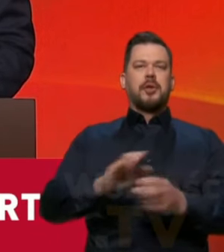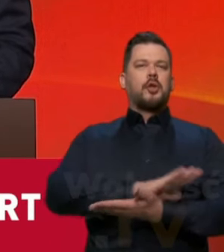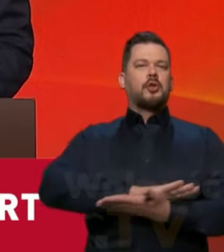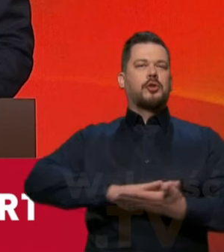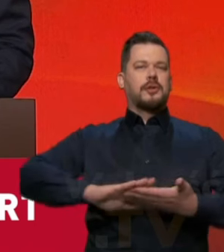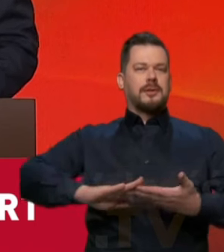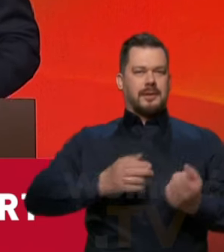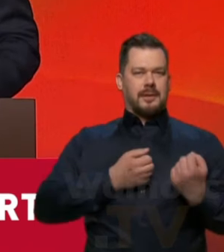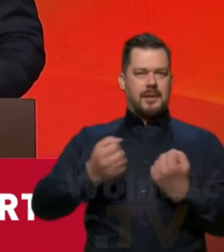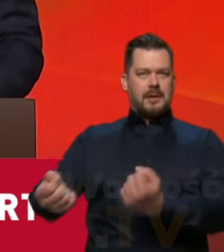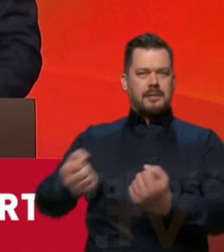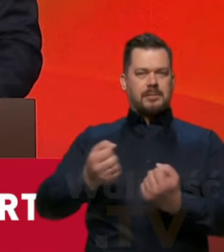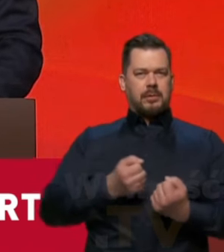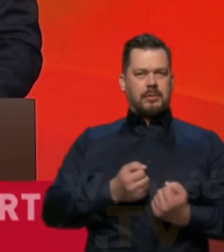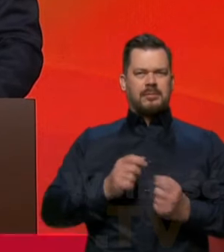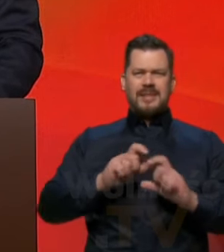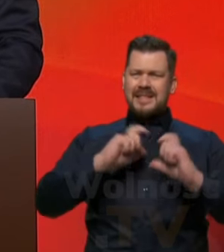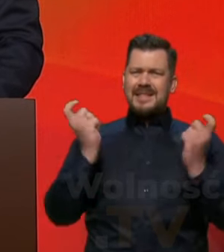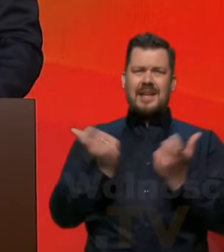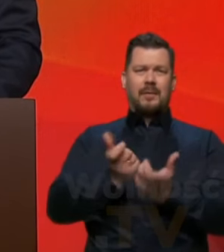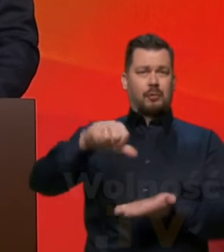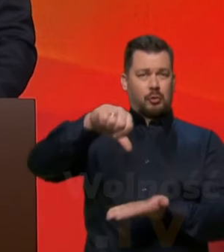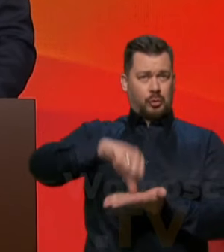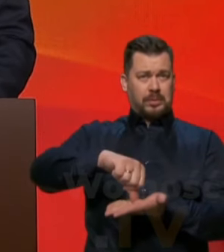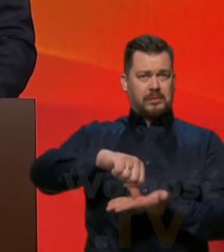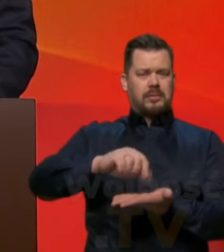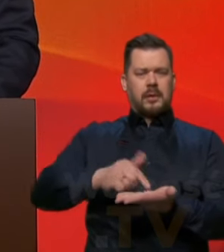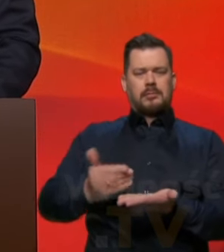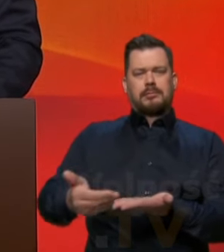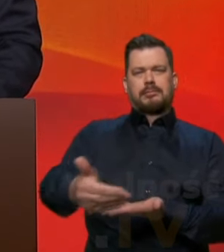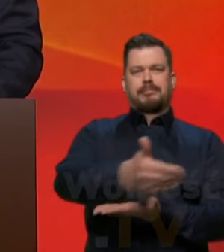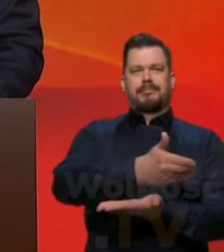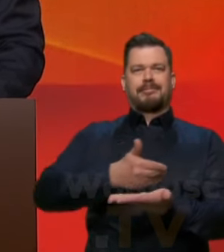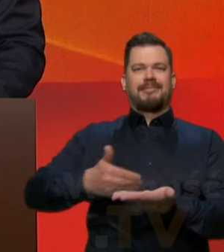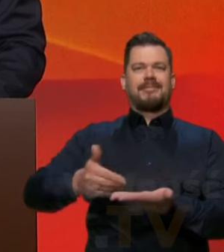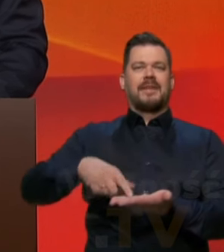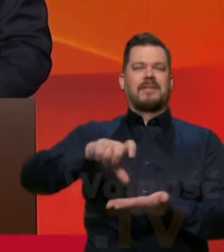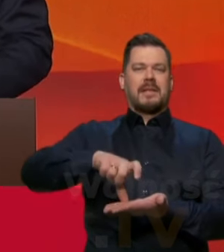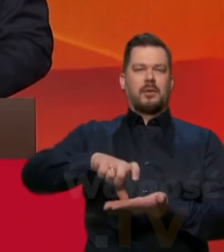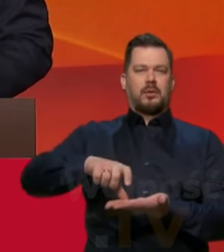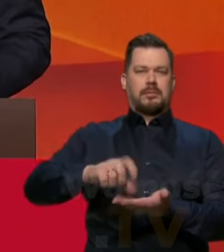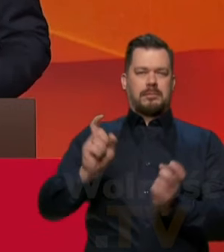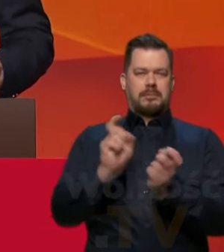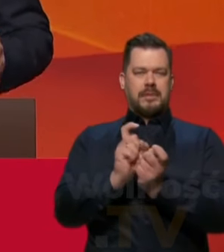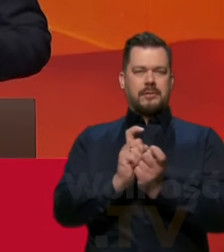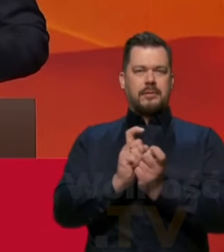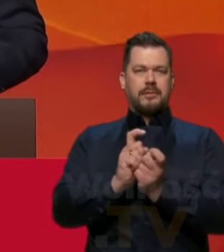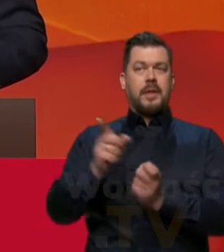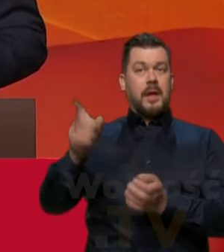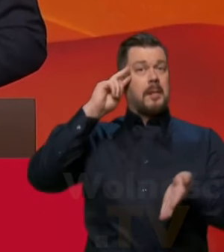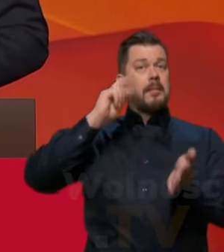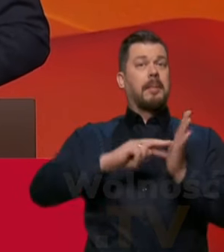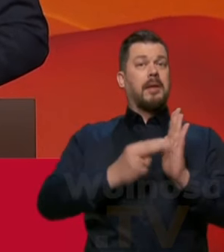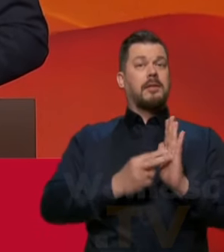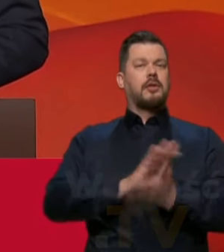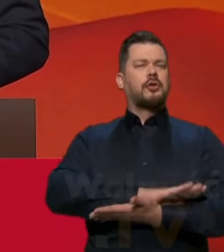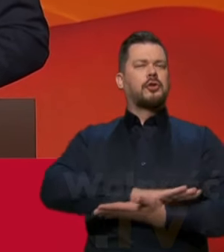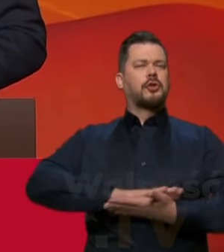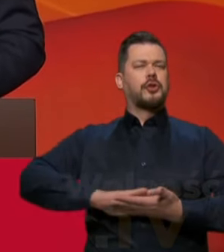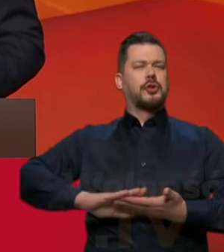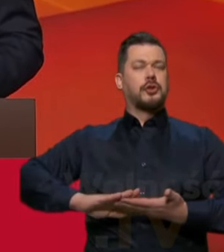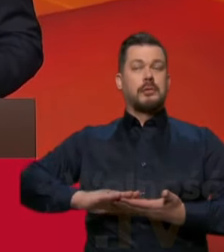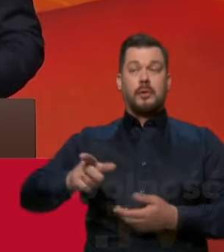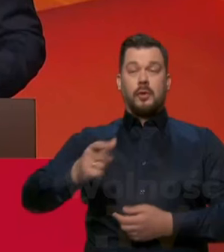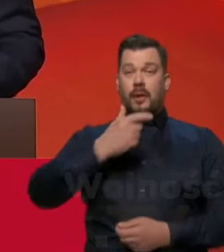czystego transportu obejmującej całe Śródmieście i część dzielnic centralnych. Zgodnie z założeniami do strefy w pierwszym etapie nie